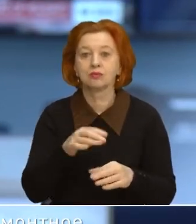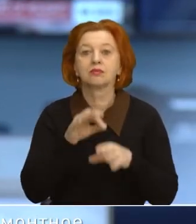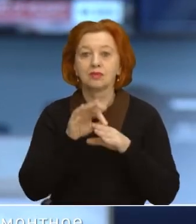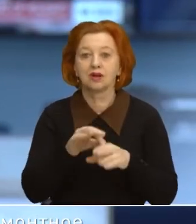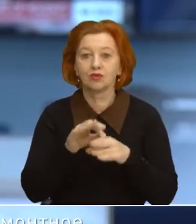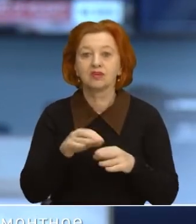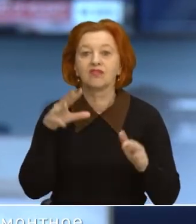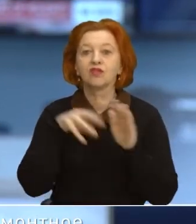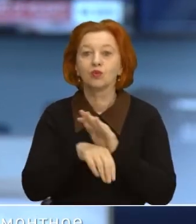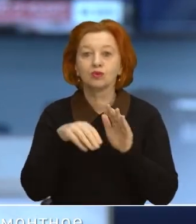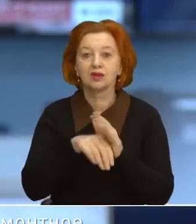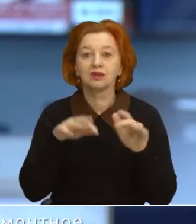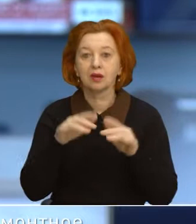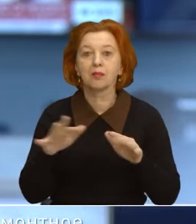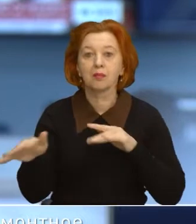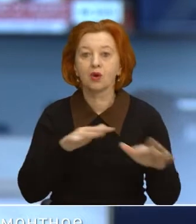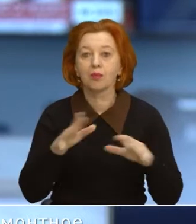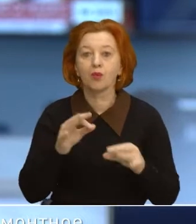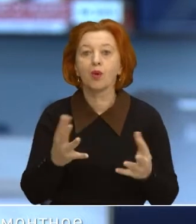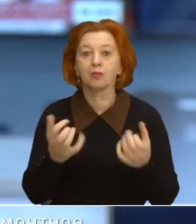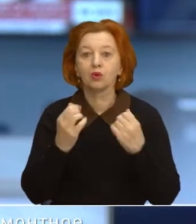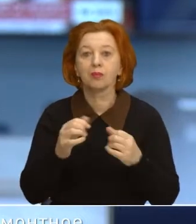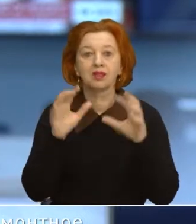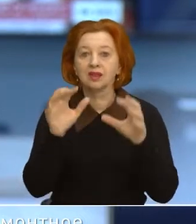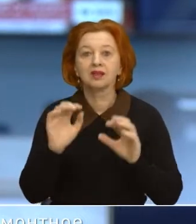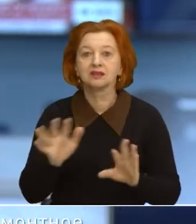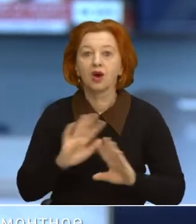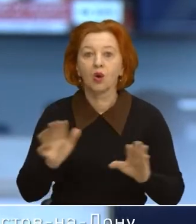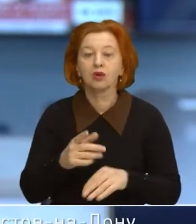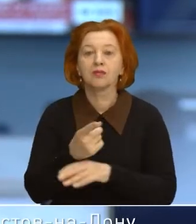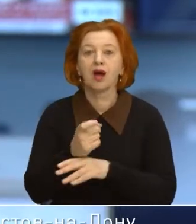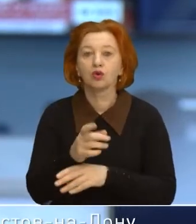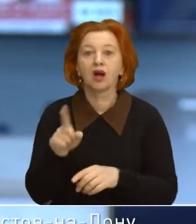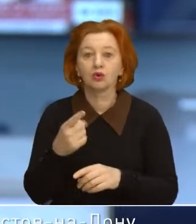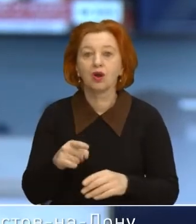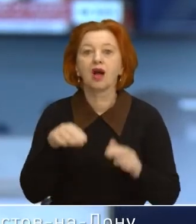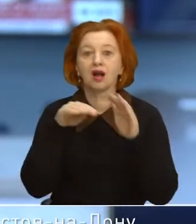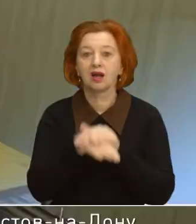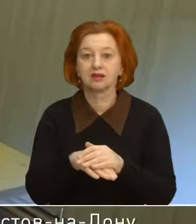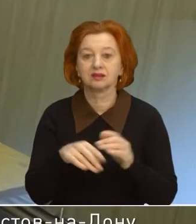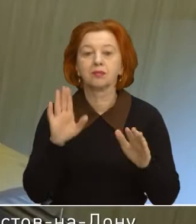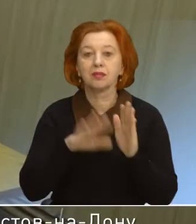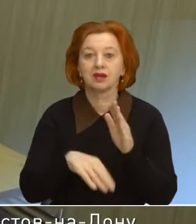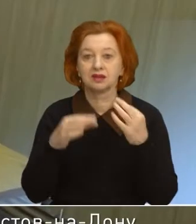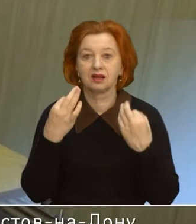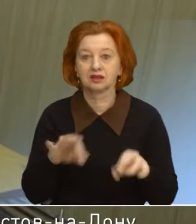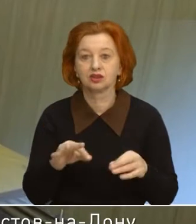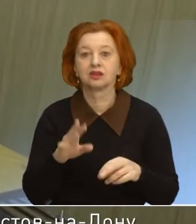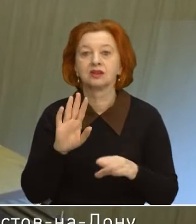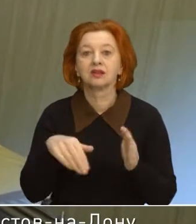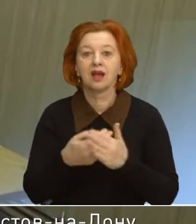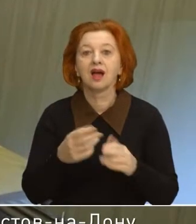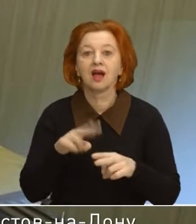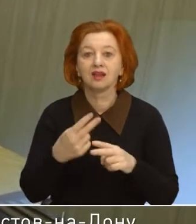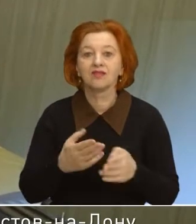органов внутренних дел проводят мероприятия по приему незаконного оружия, которое хранится у граждан без разрешения. Для этого